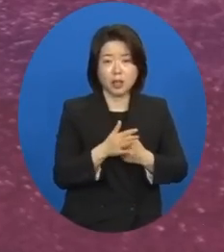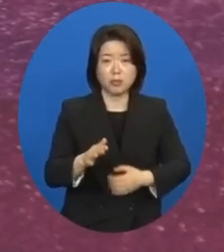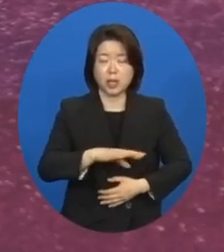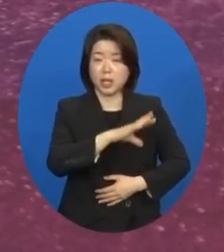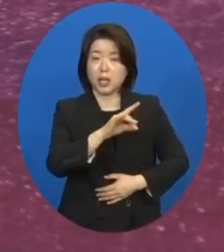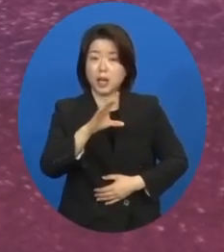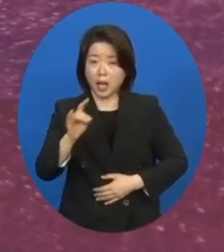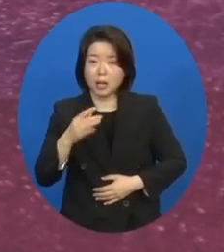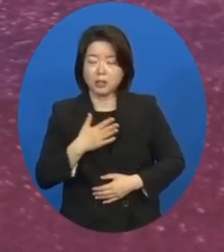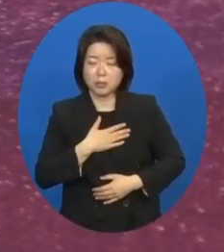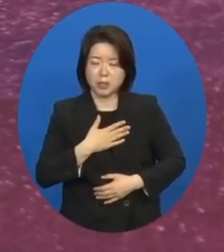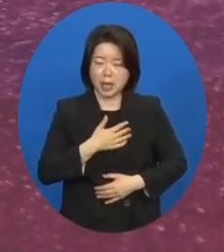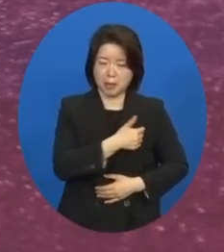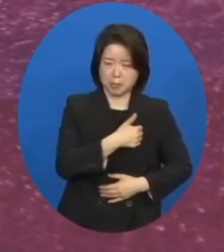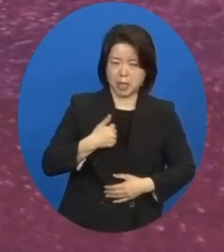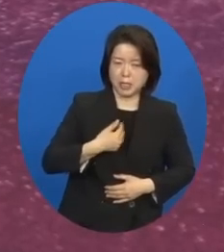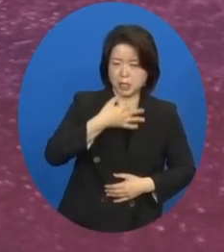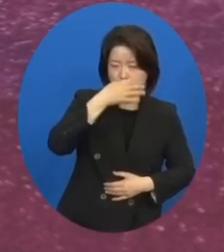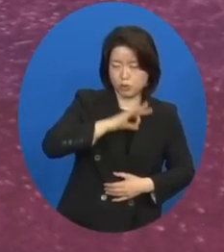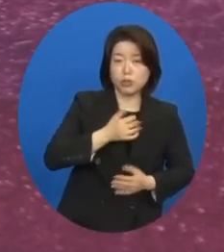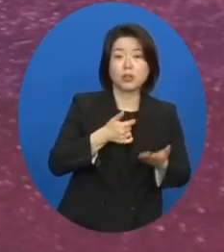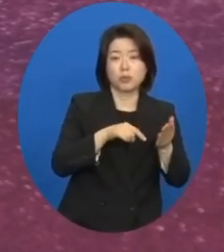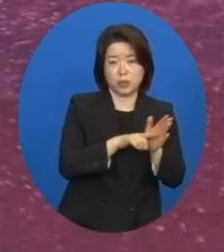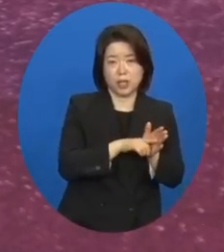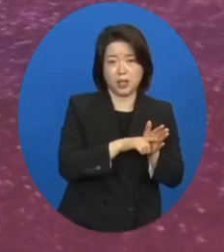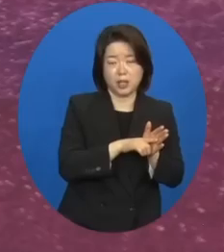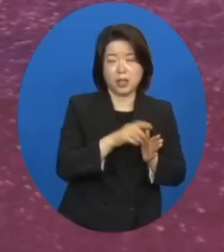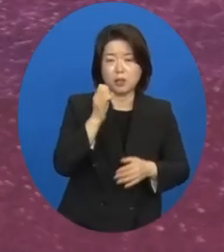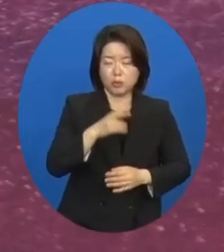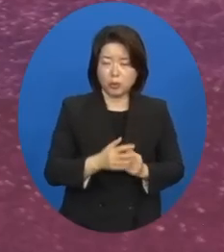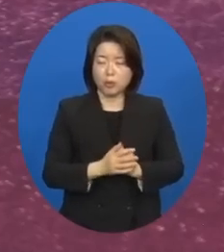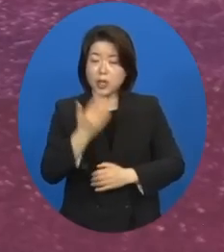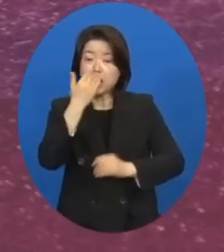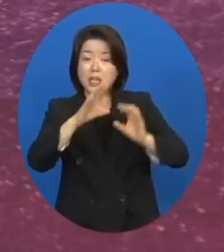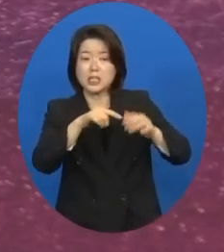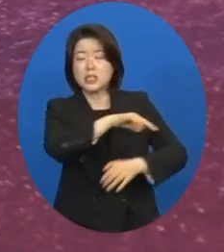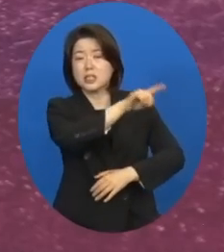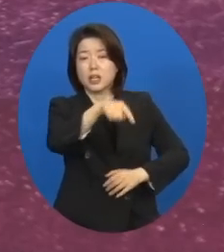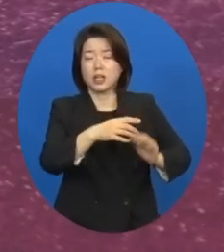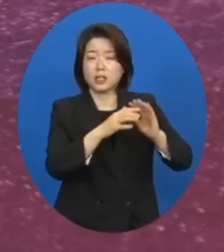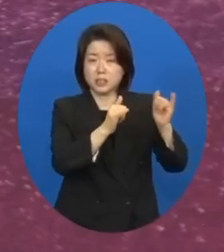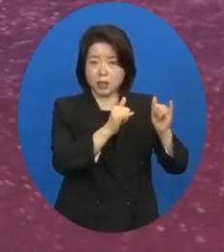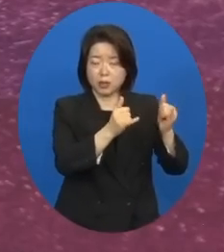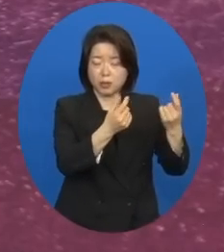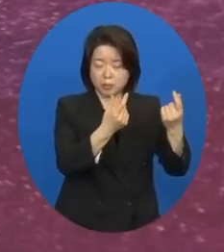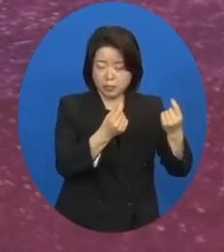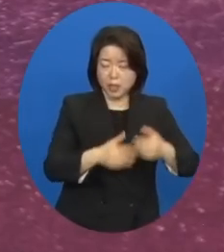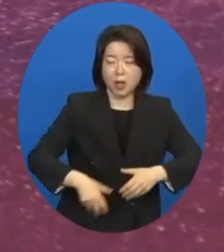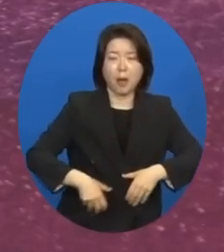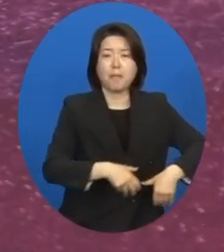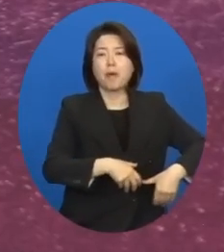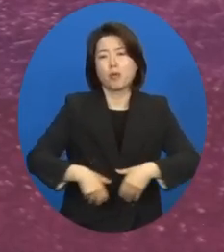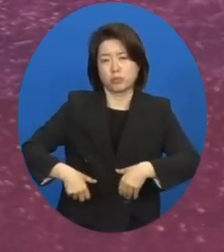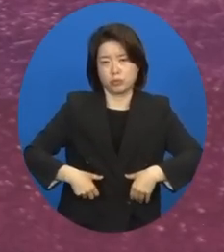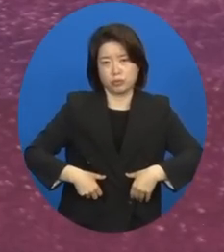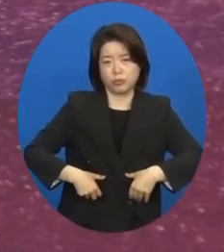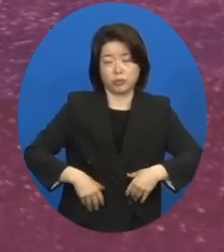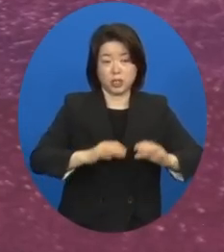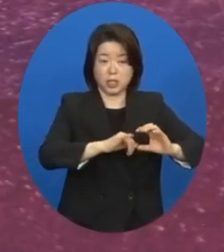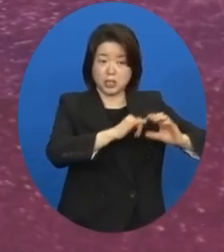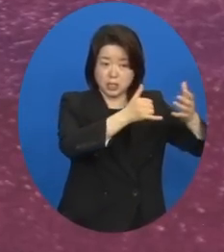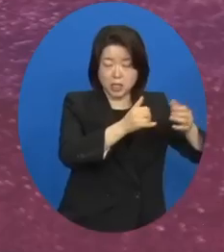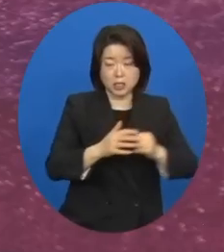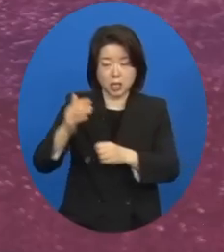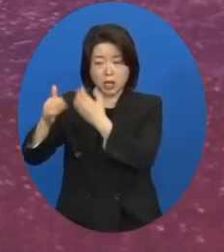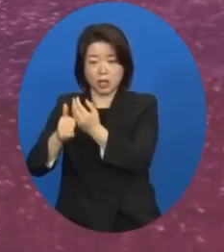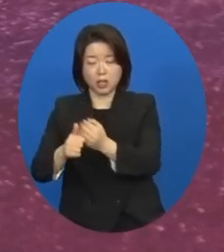때로는 나의 만족과 유익을 위해서 이스라엘 백성처럼 머뭇거리고 세상과 하나님 사이에 있을 때가